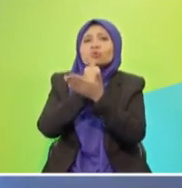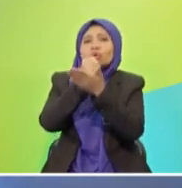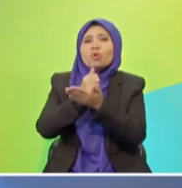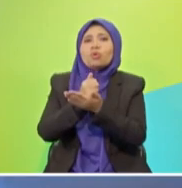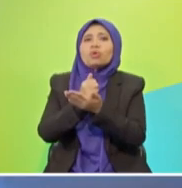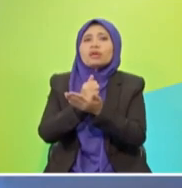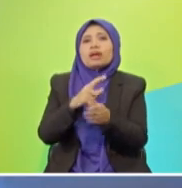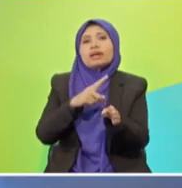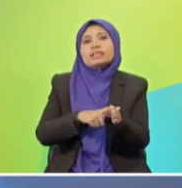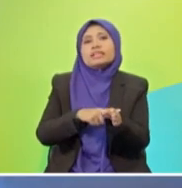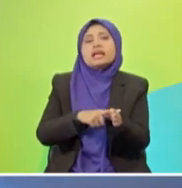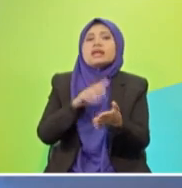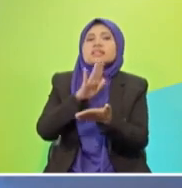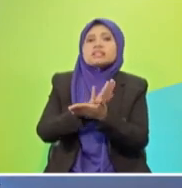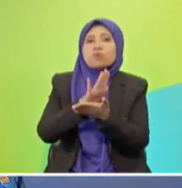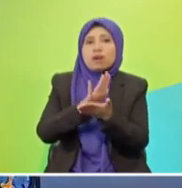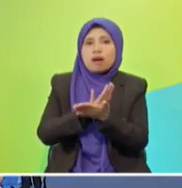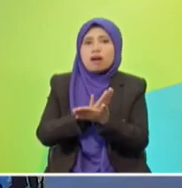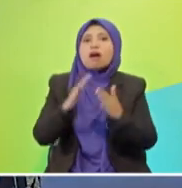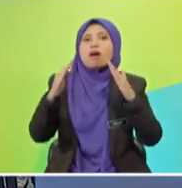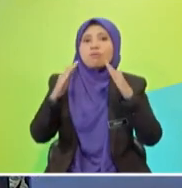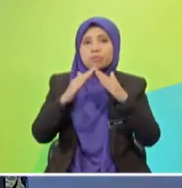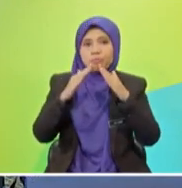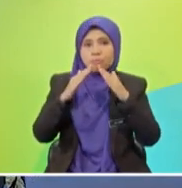di sekolah dan juga di tempat umum